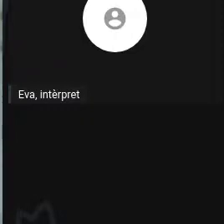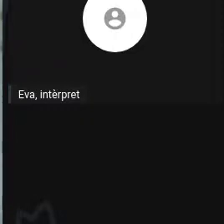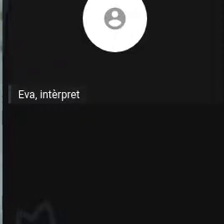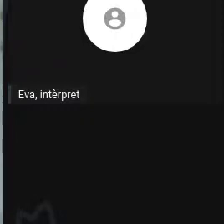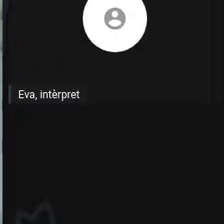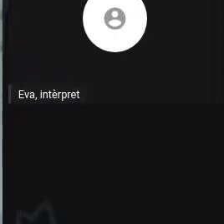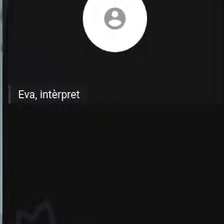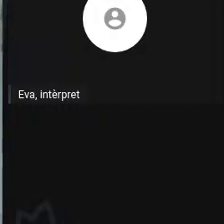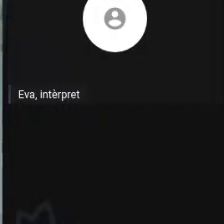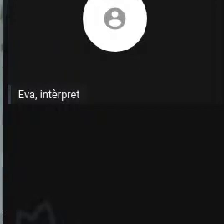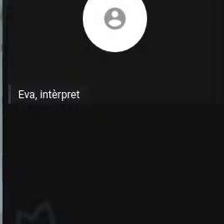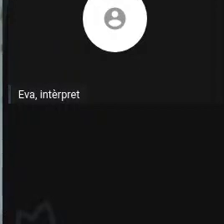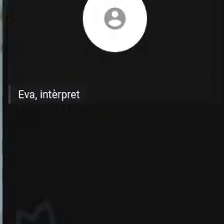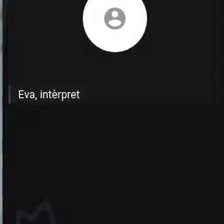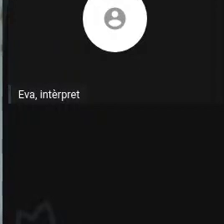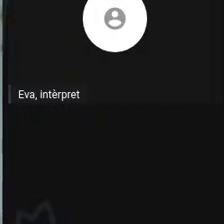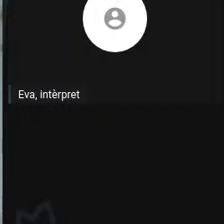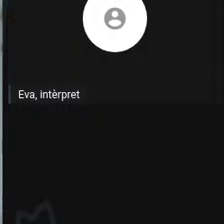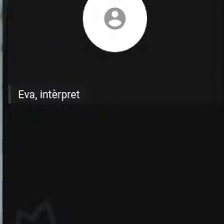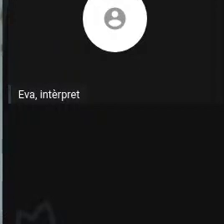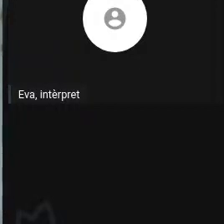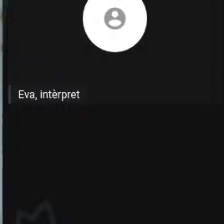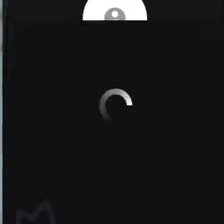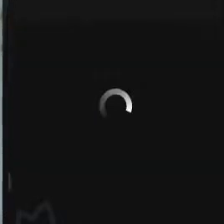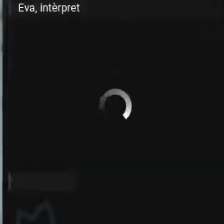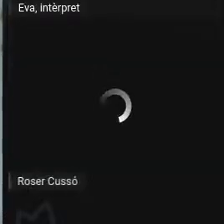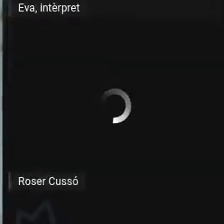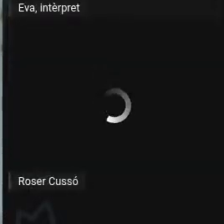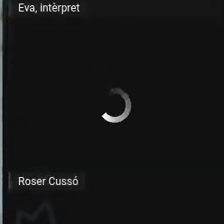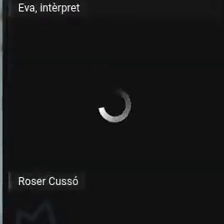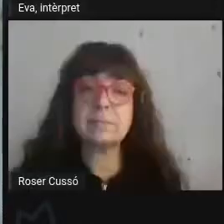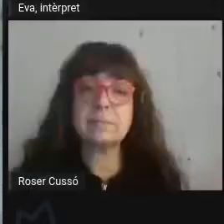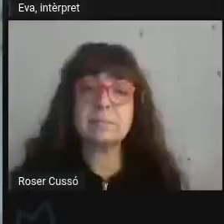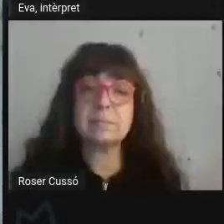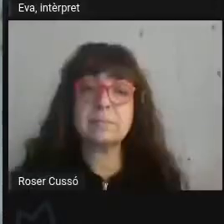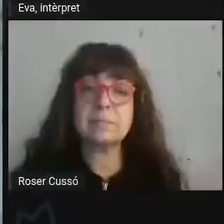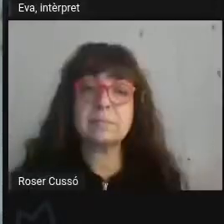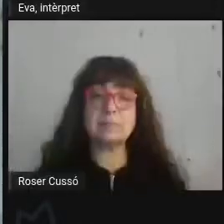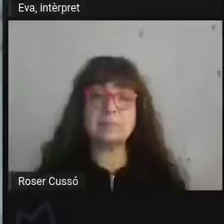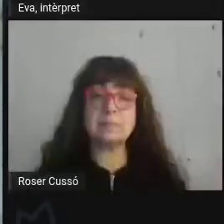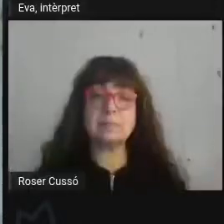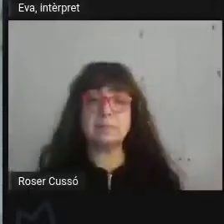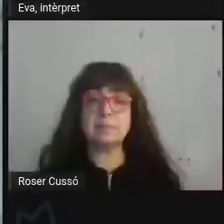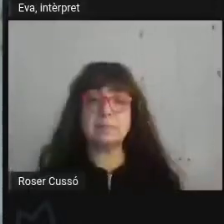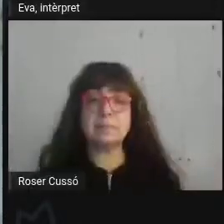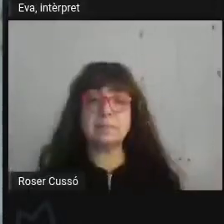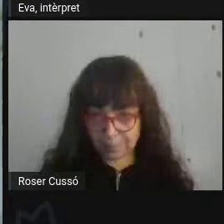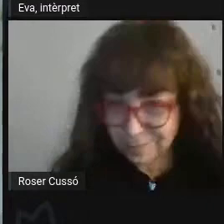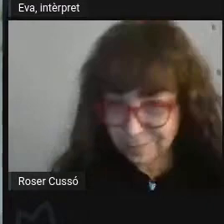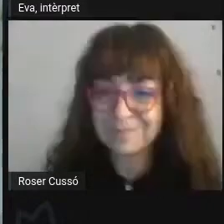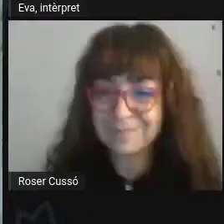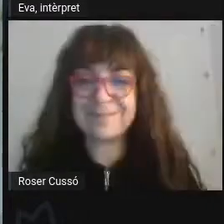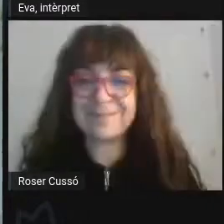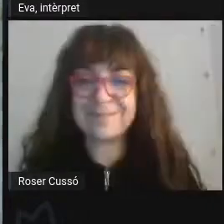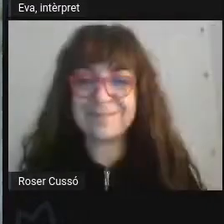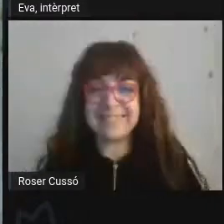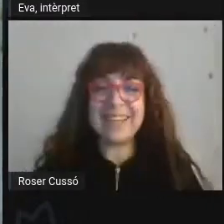amb la Roser Cussó, cap de l'àrea de cultura digital. Benvinguda, Roser.